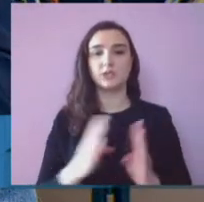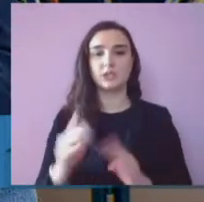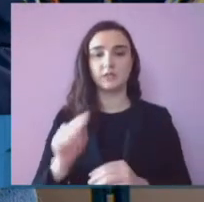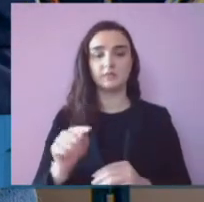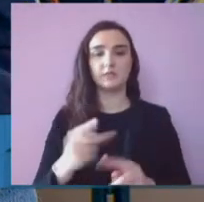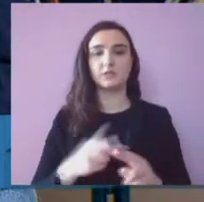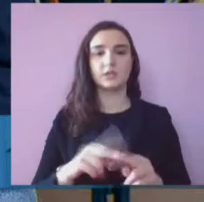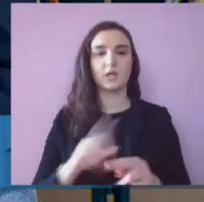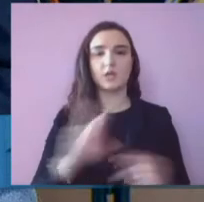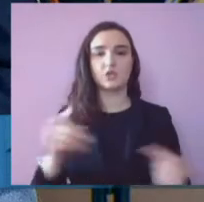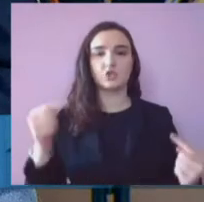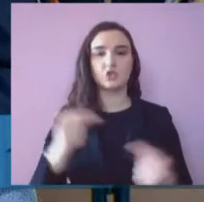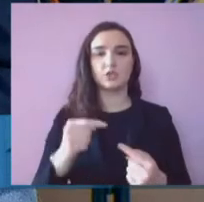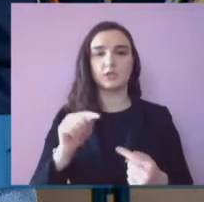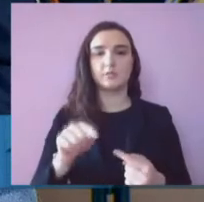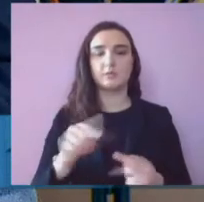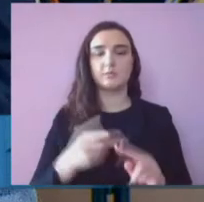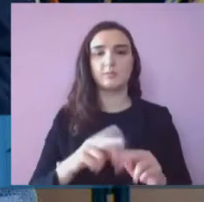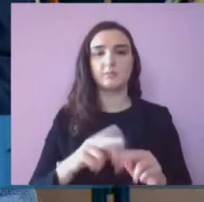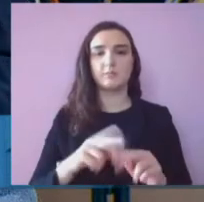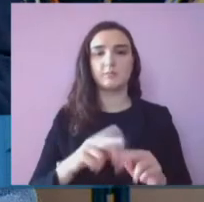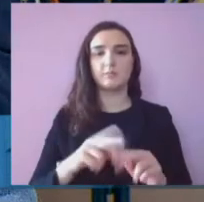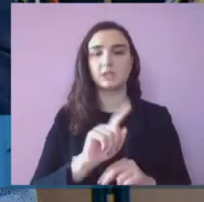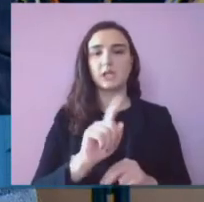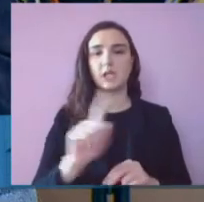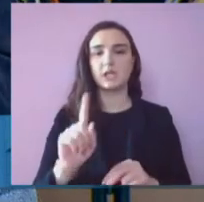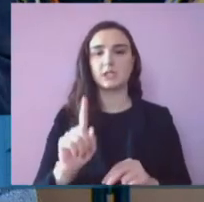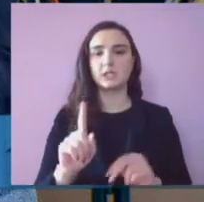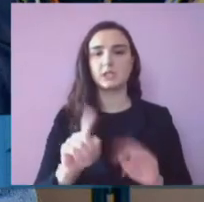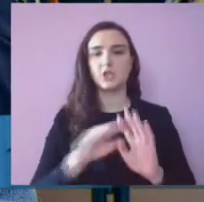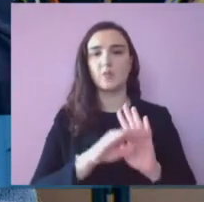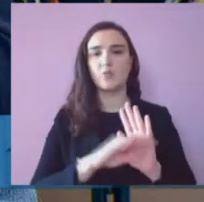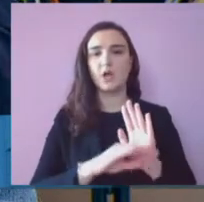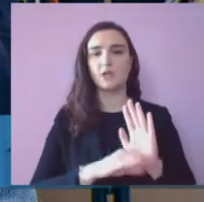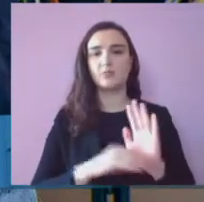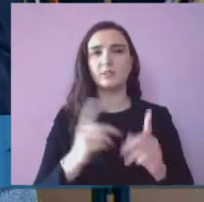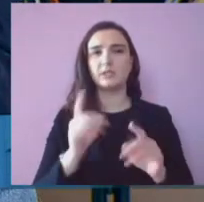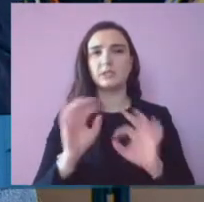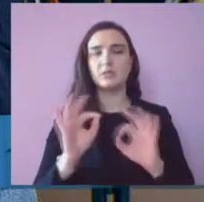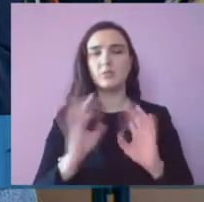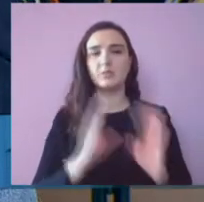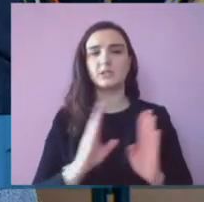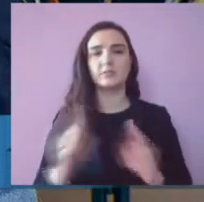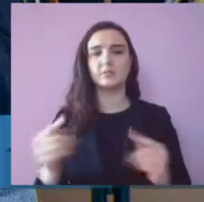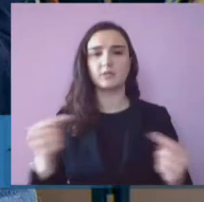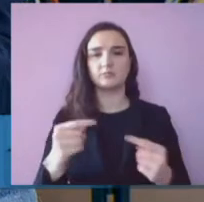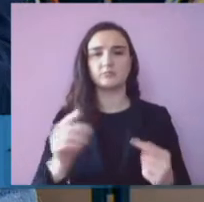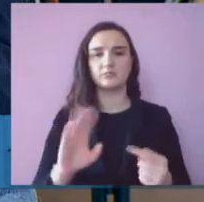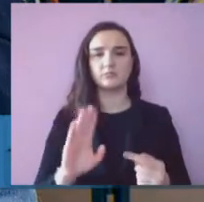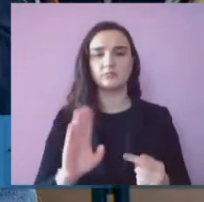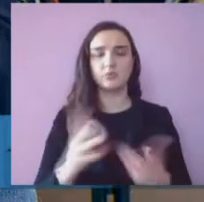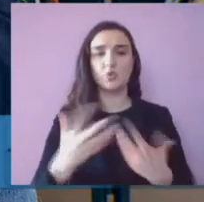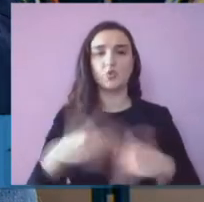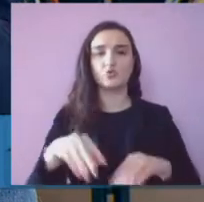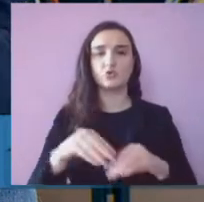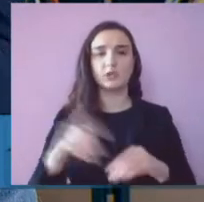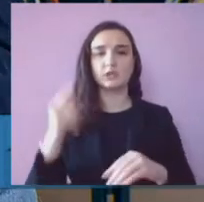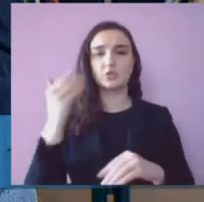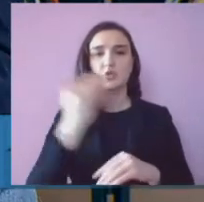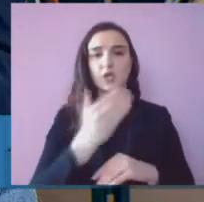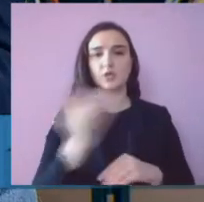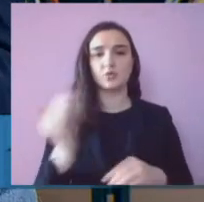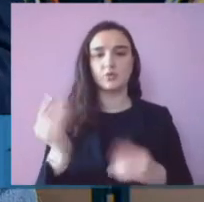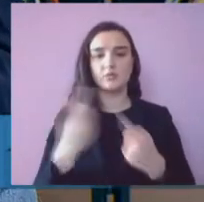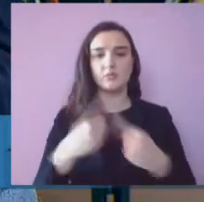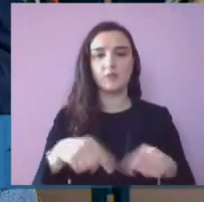ჯდება იმ რაღაცა ჩამოყალიბებულ ქცევის ნორმებში, რომელიც შეიმუშავა რაღაცა ოჯახმა, საზოგადოებამ,